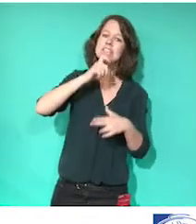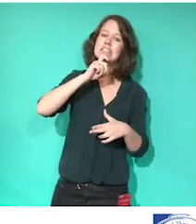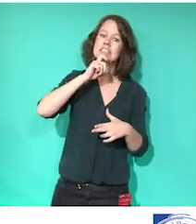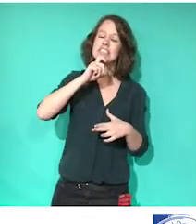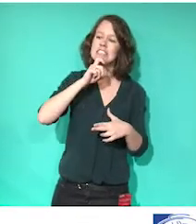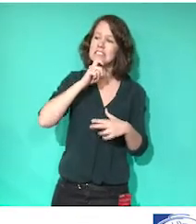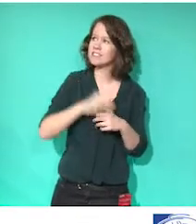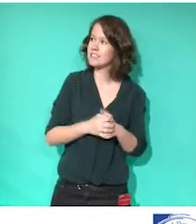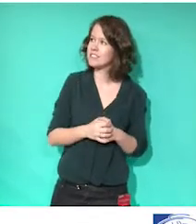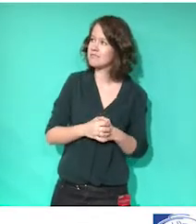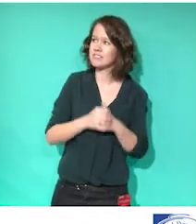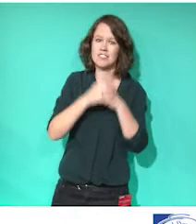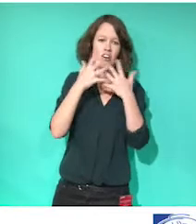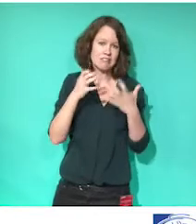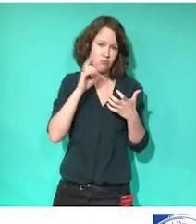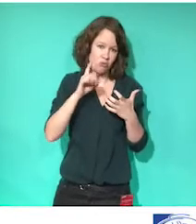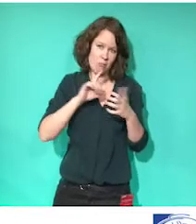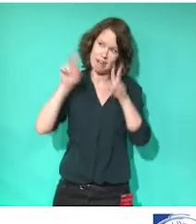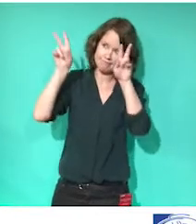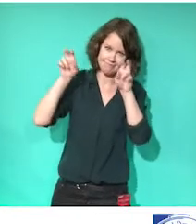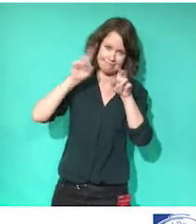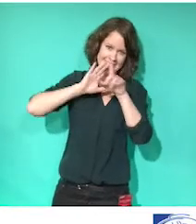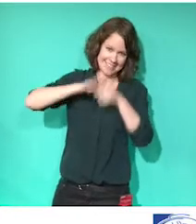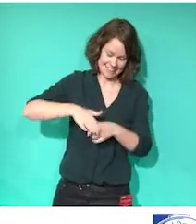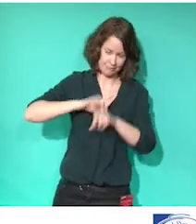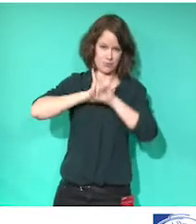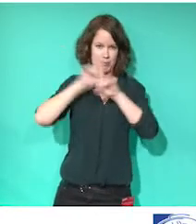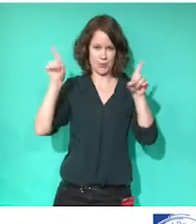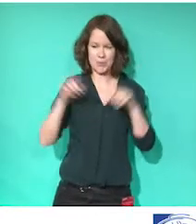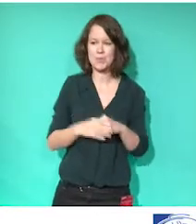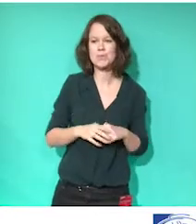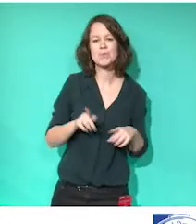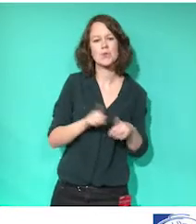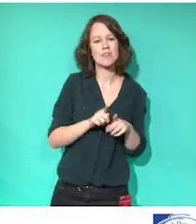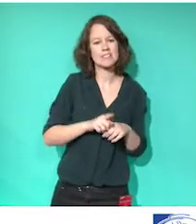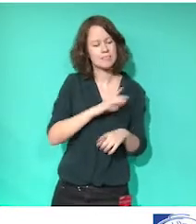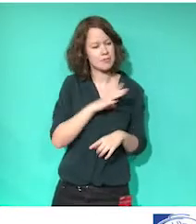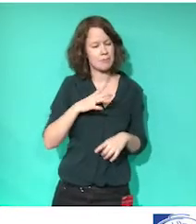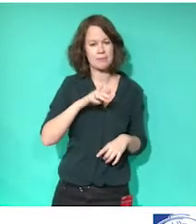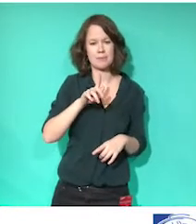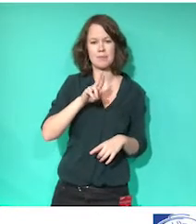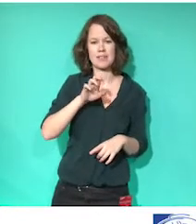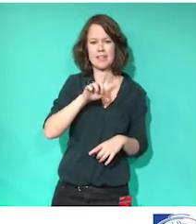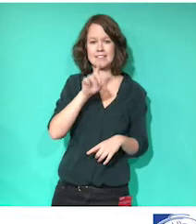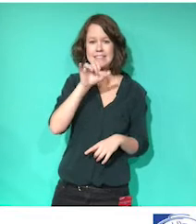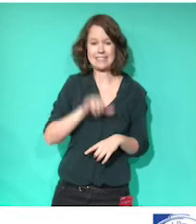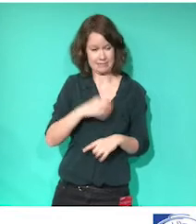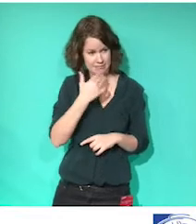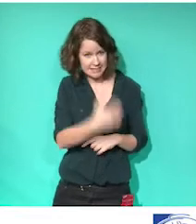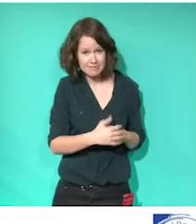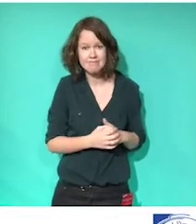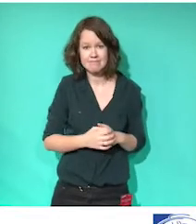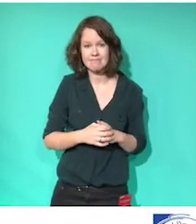comme Sexisme Papa Notre Genre. Et je voudrais vous remercier d'avoir Brigitte Grézy aussi, et donc que vous puissiez nous accompagner dans